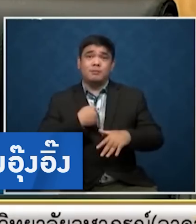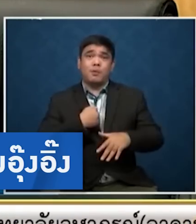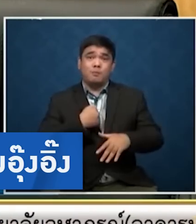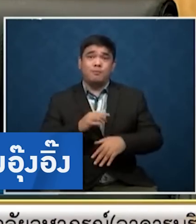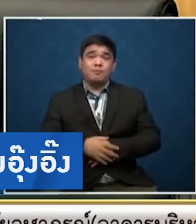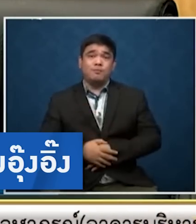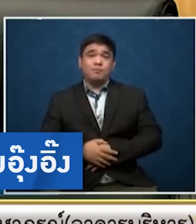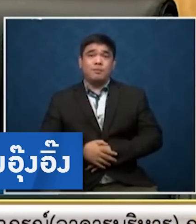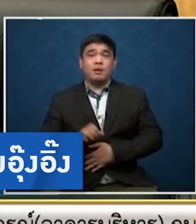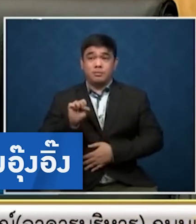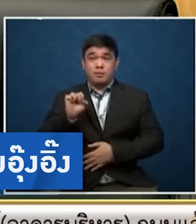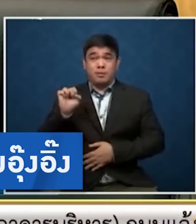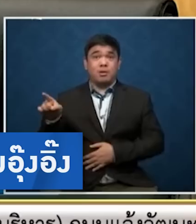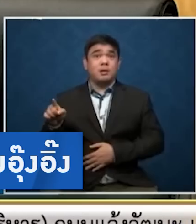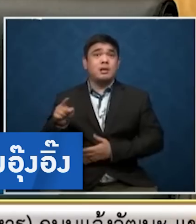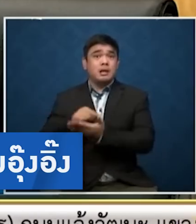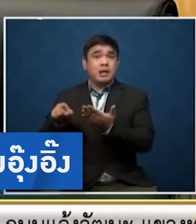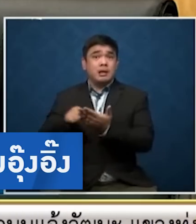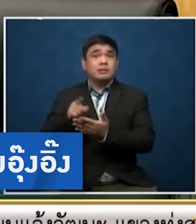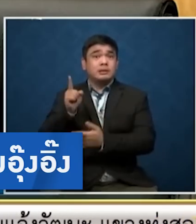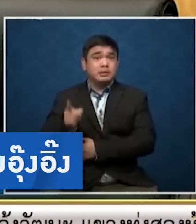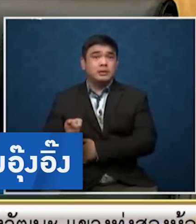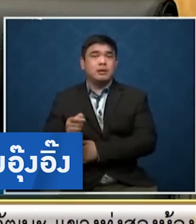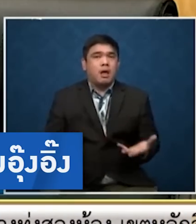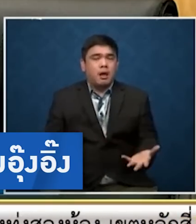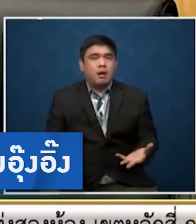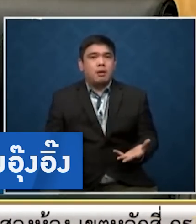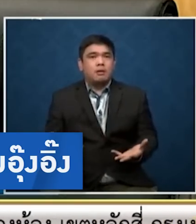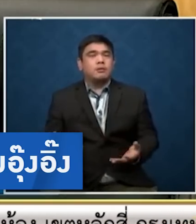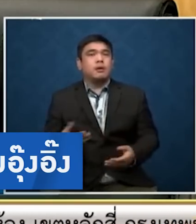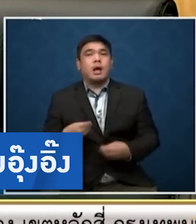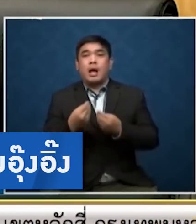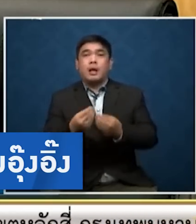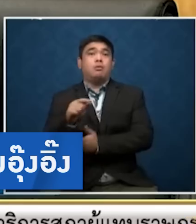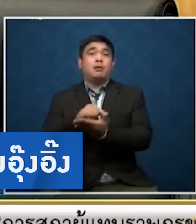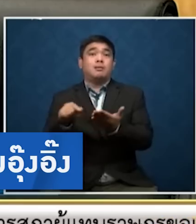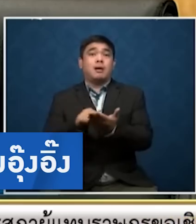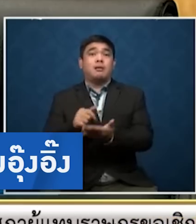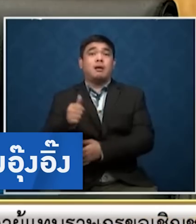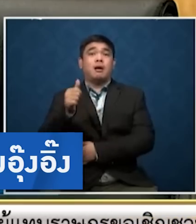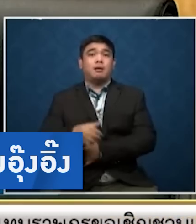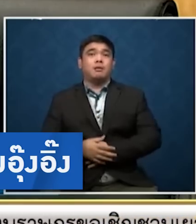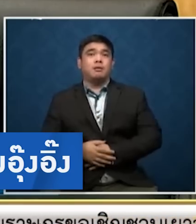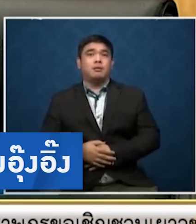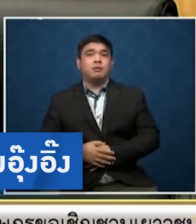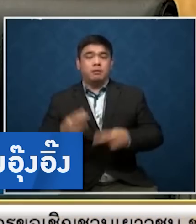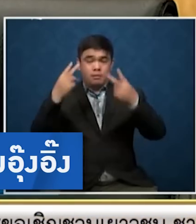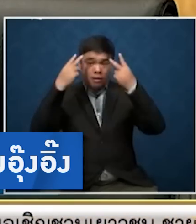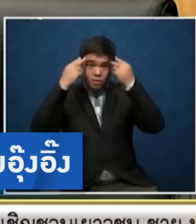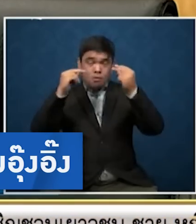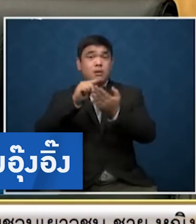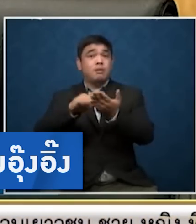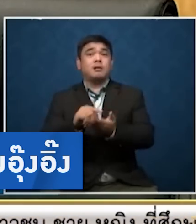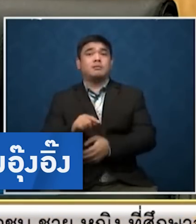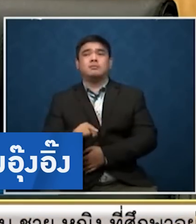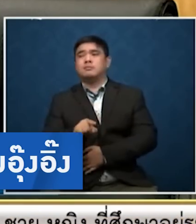ใหญ่ครับส.ส.ที่มาจากการเลือกตั้งพยายามจะแก้ไขรัฐธรรมนูญเพื่อให้ส.ส.เป็นนายกแต่นายกที่มาจากการเลือกตั้งทั้งหม